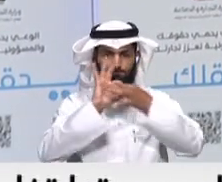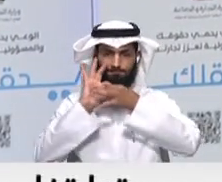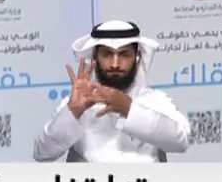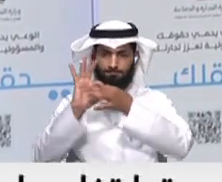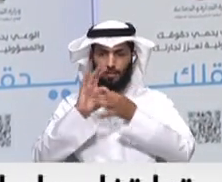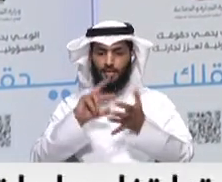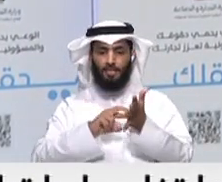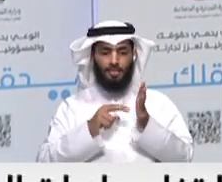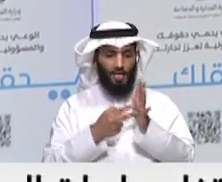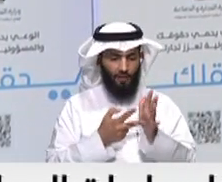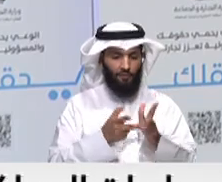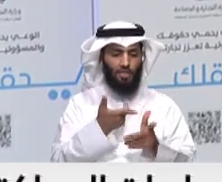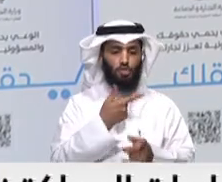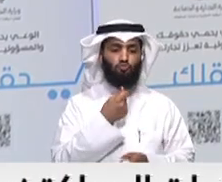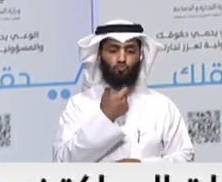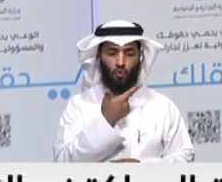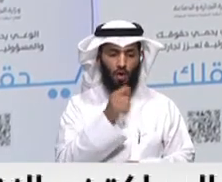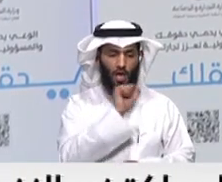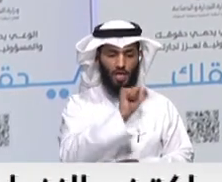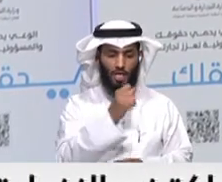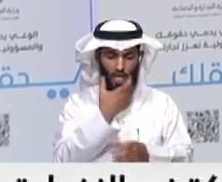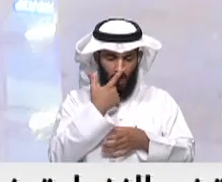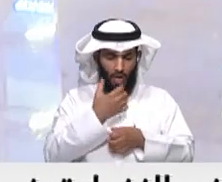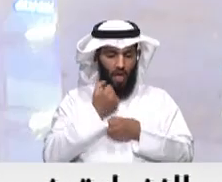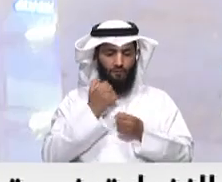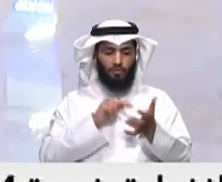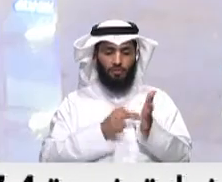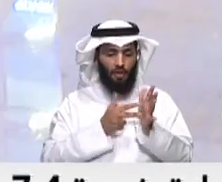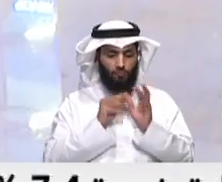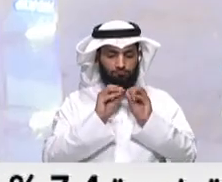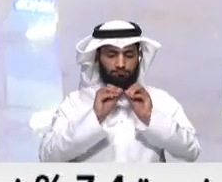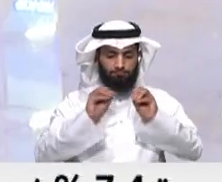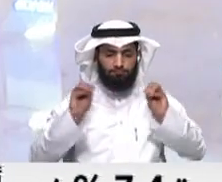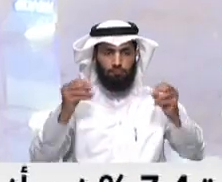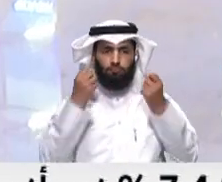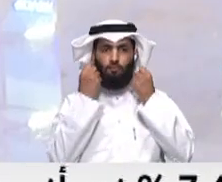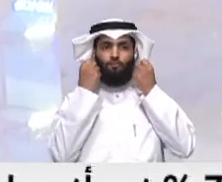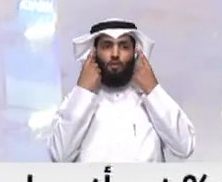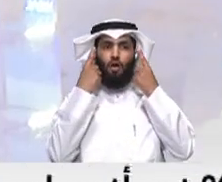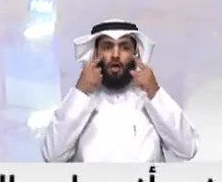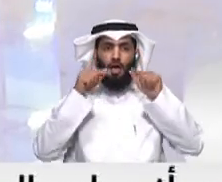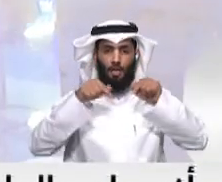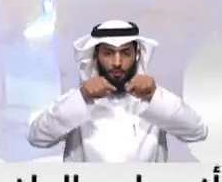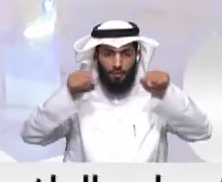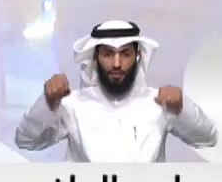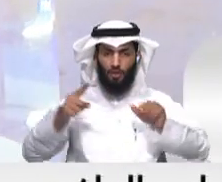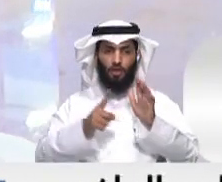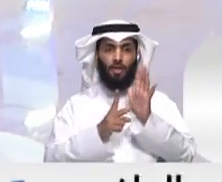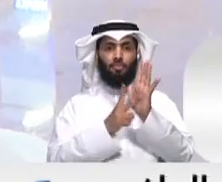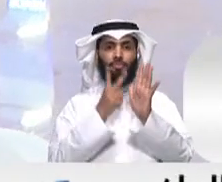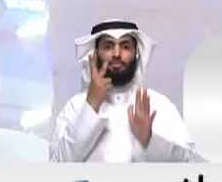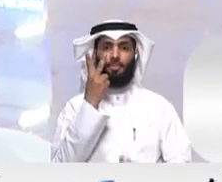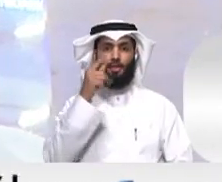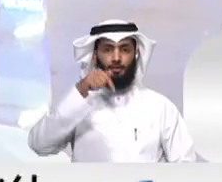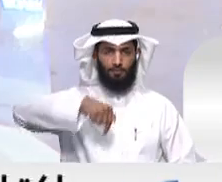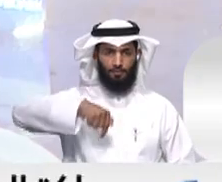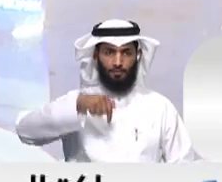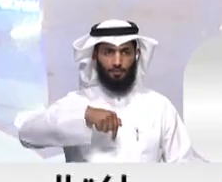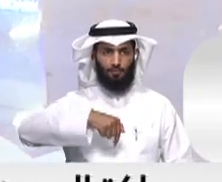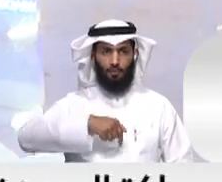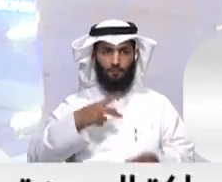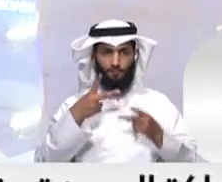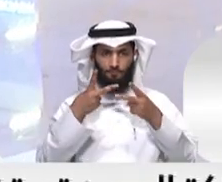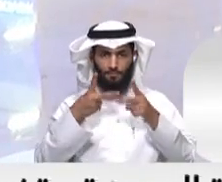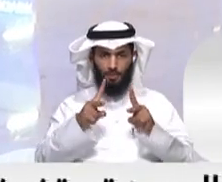وكيفيه الحفاظ على حقوقهم اليوم عندنا هذا البوث الثاني اللي عملته وزاره التجاره والصناعه طبعا راح